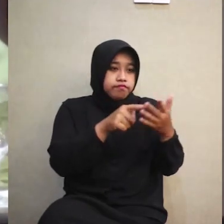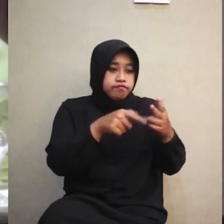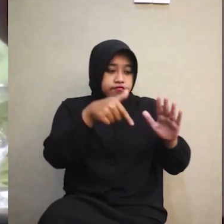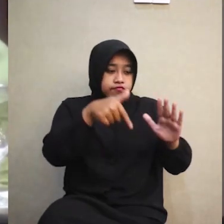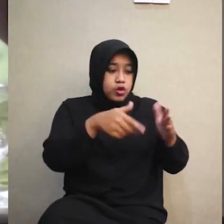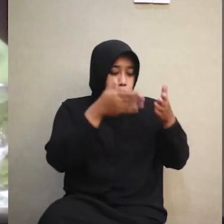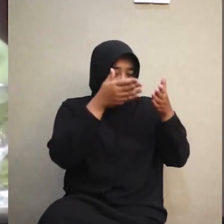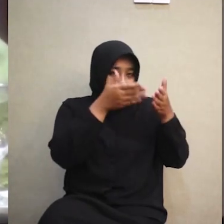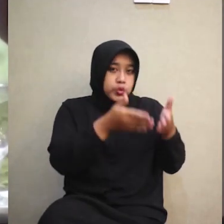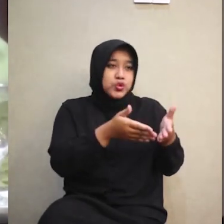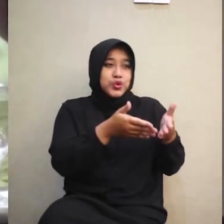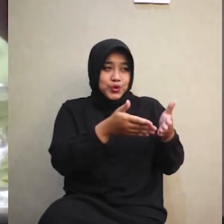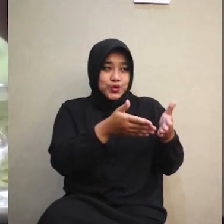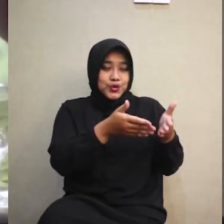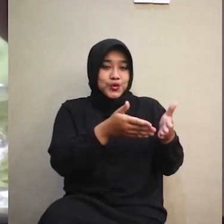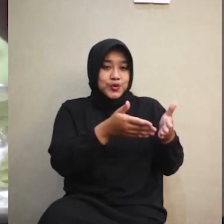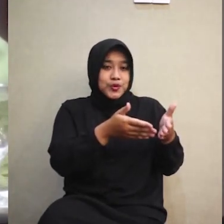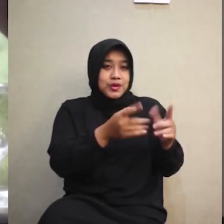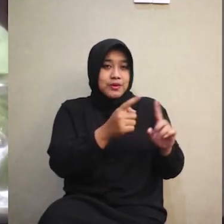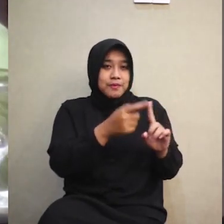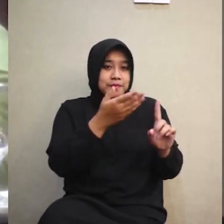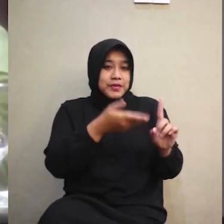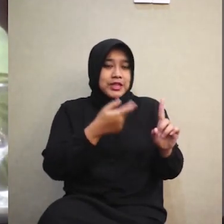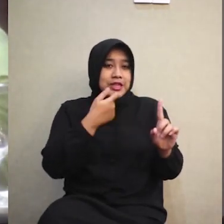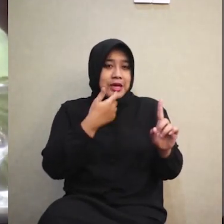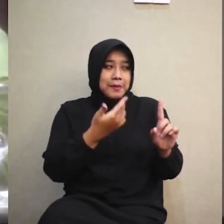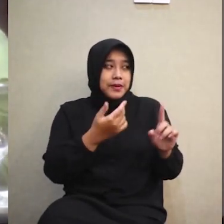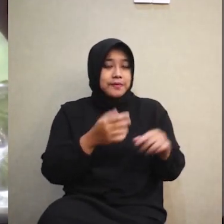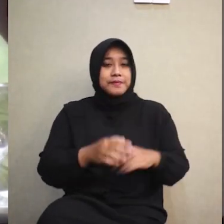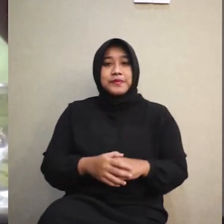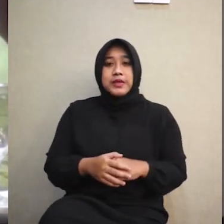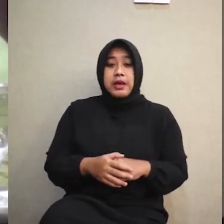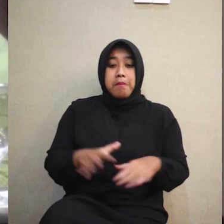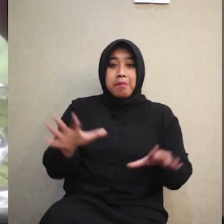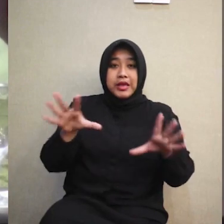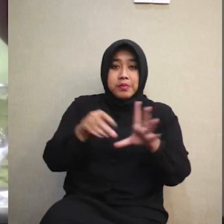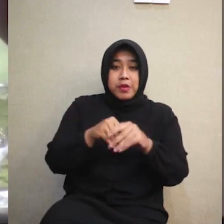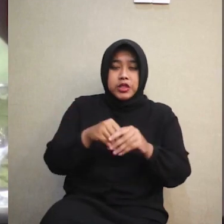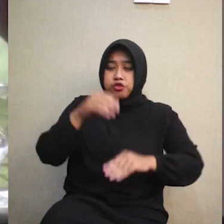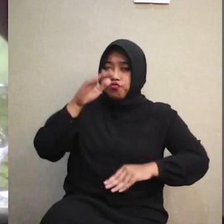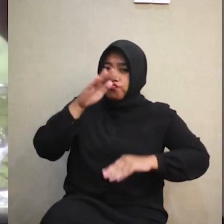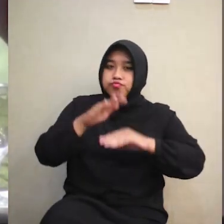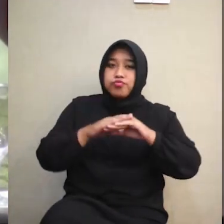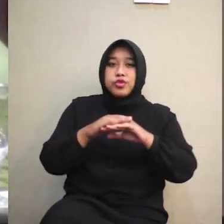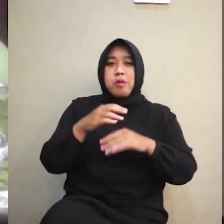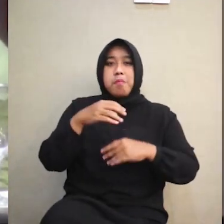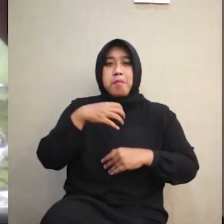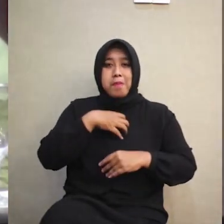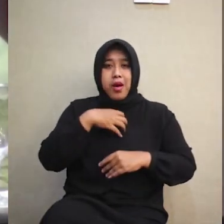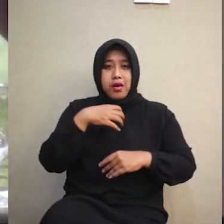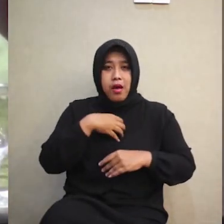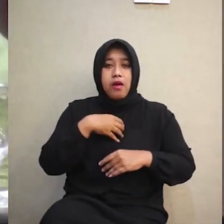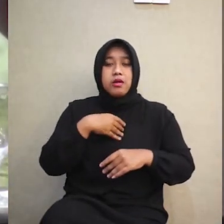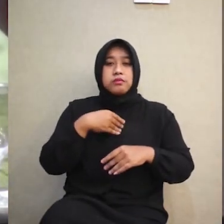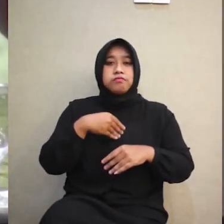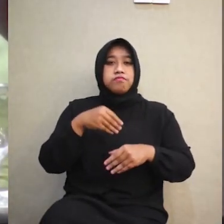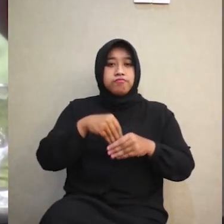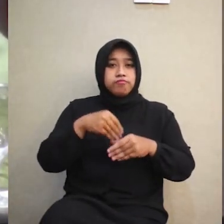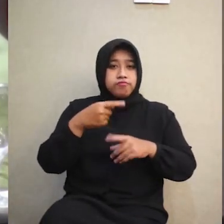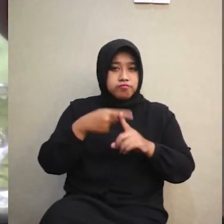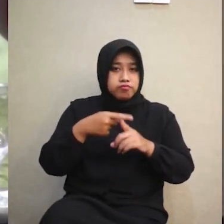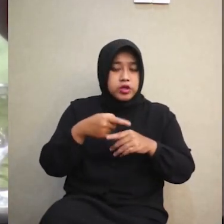khusus begitu ya yang pertama terkait dengan partisipasi penuh dan bermakna bagi